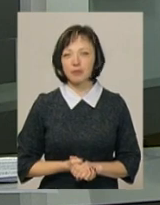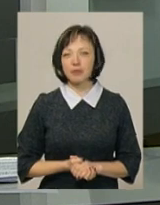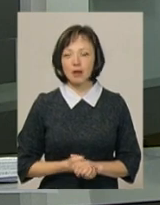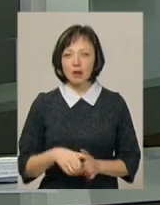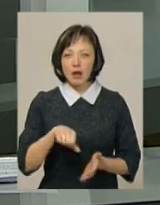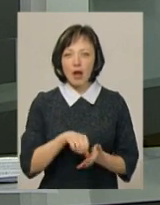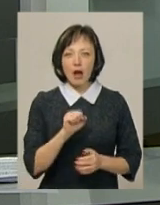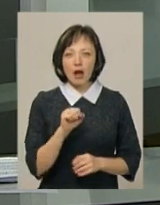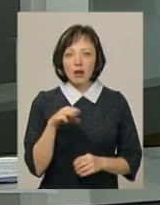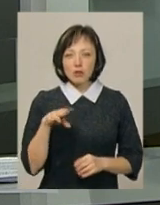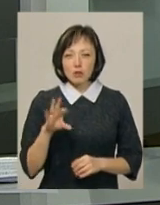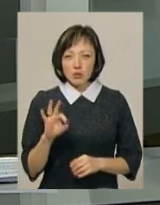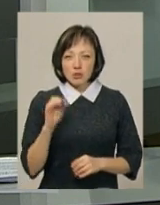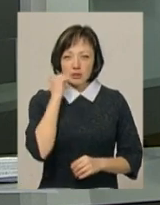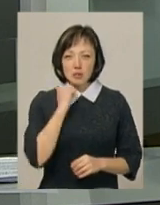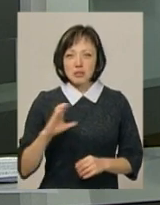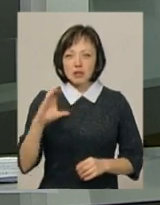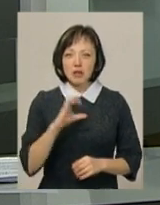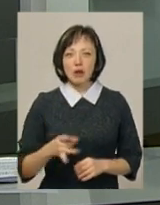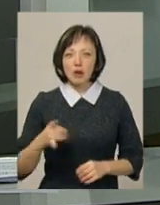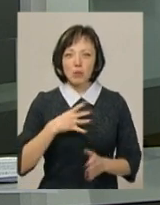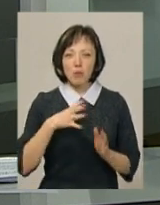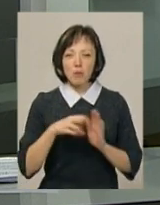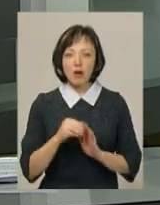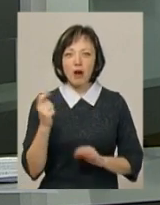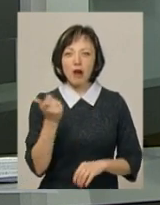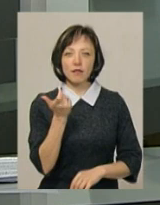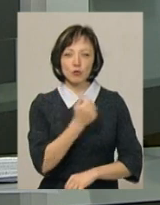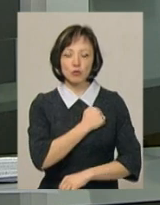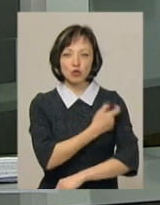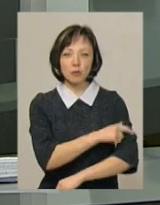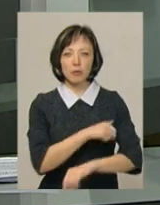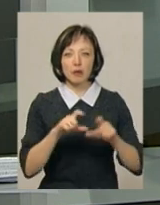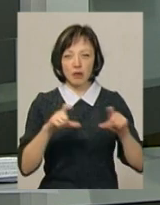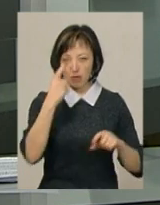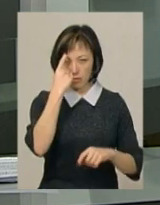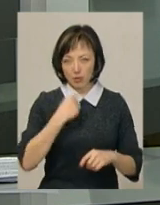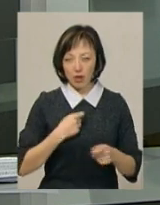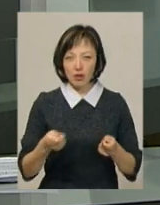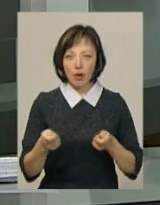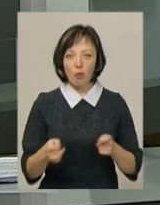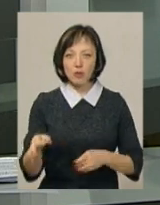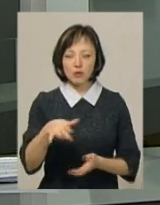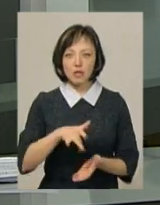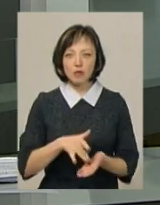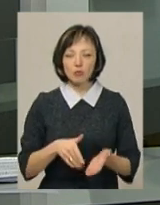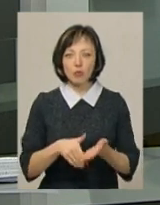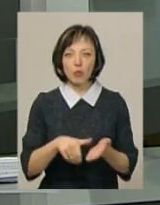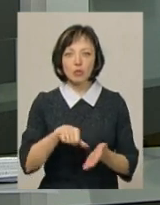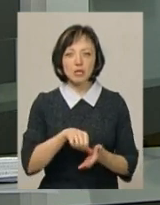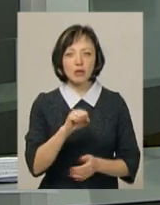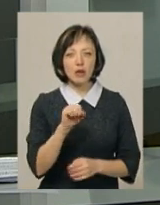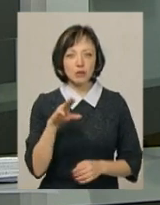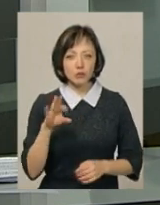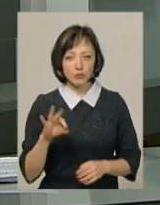Атовець Олександр Казміров зі Старосинявського району помер у Харківському шпиталі. Про це нам повідомила координатор обласного центру допомоги учасникам